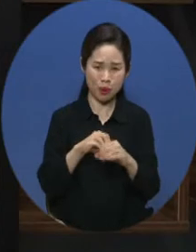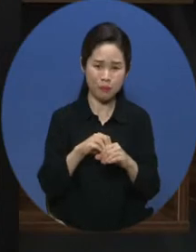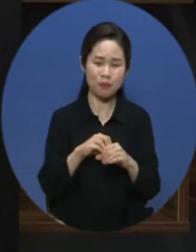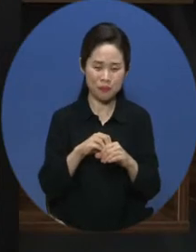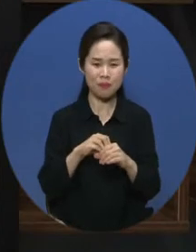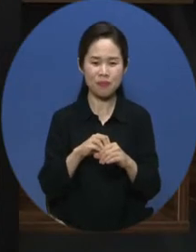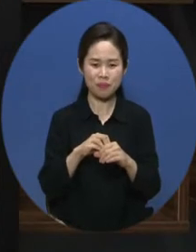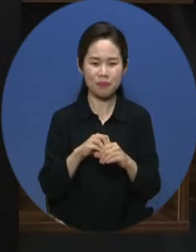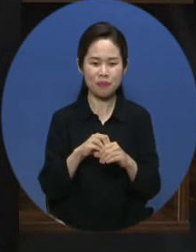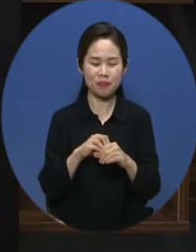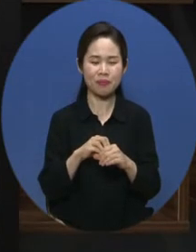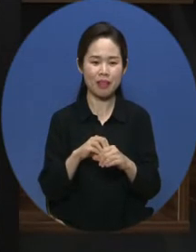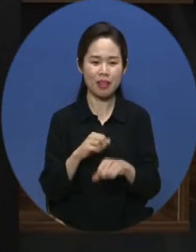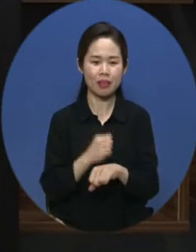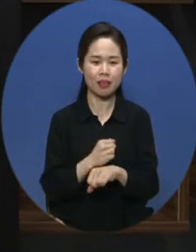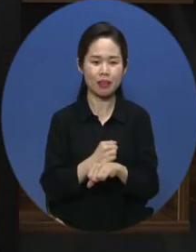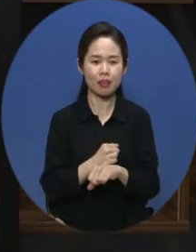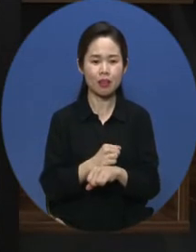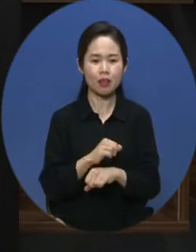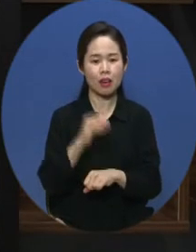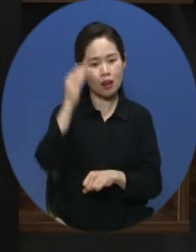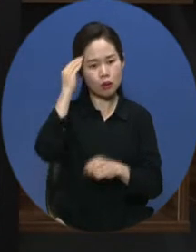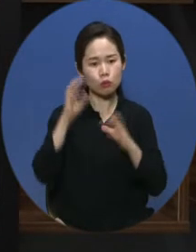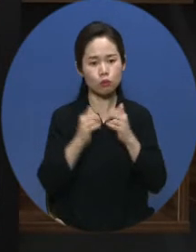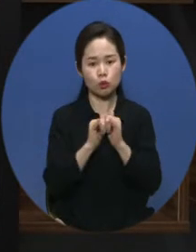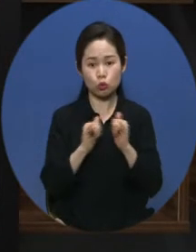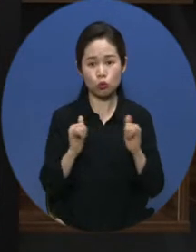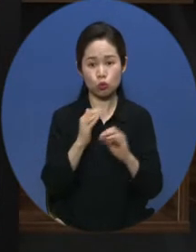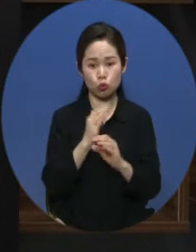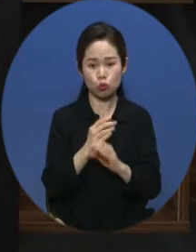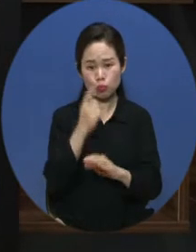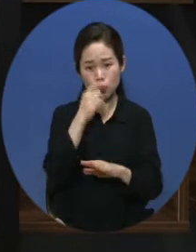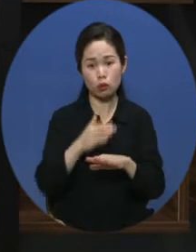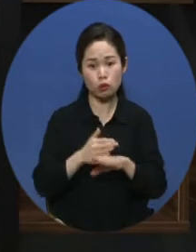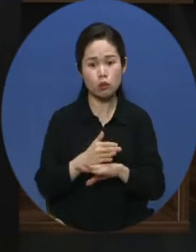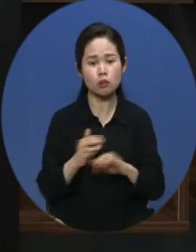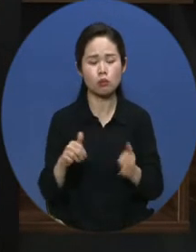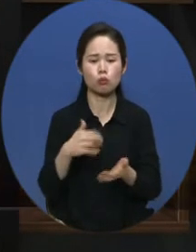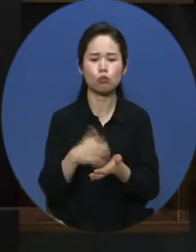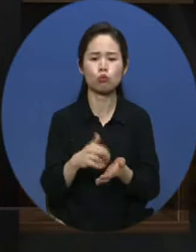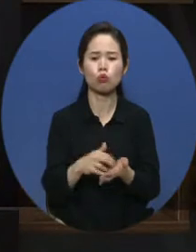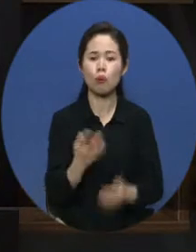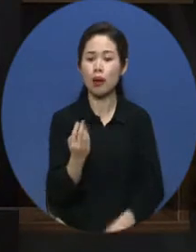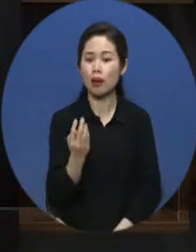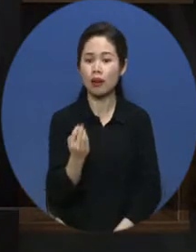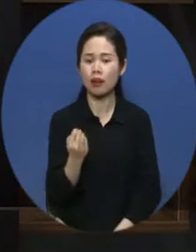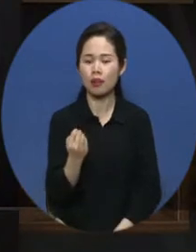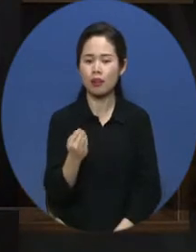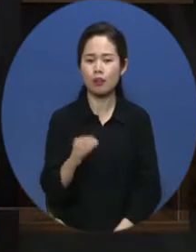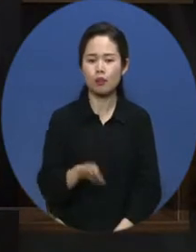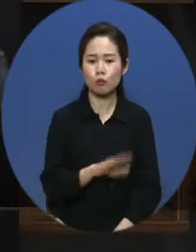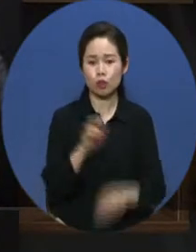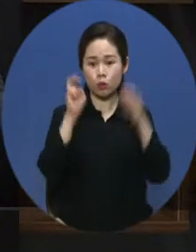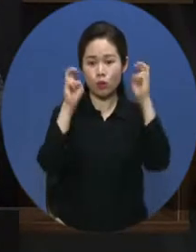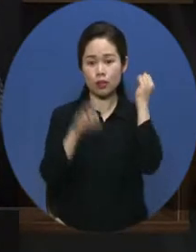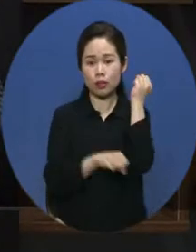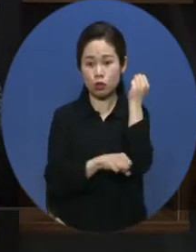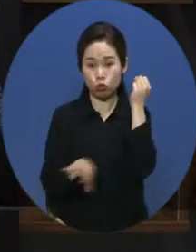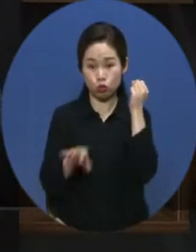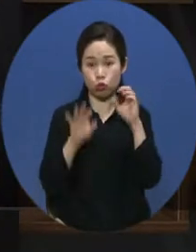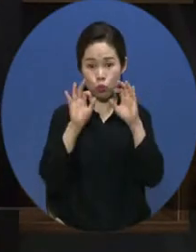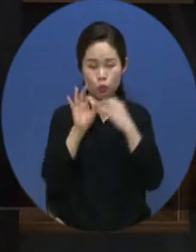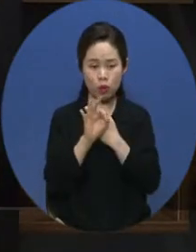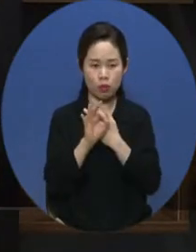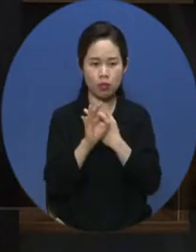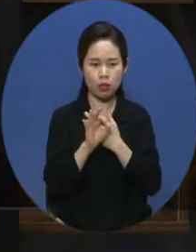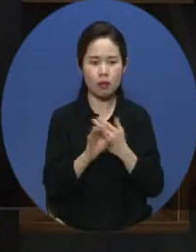우리나라 국민들 중에 느린 학습자에 해당되는 사람은 얼마나 있나요? 우선 저희 기준으로 했을 때 발달장애인 그리고